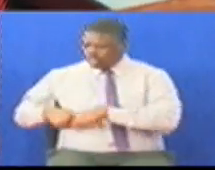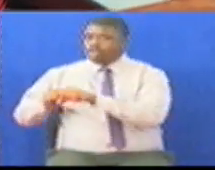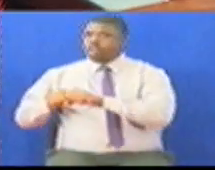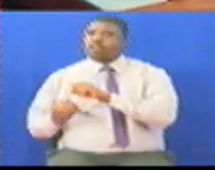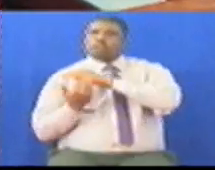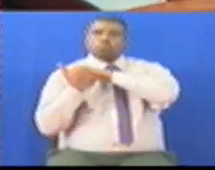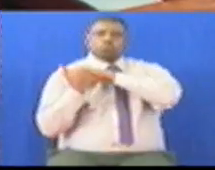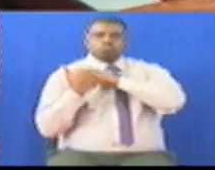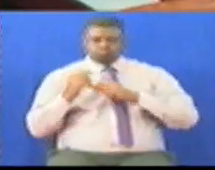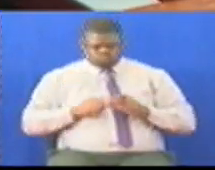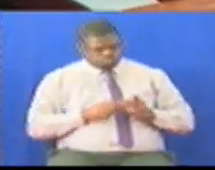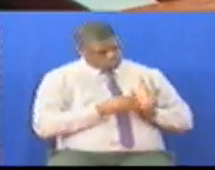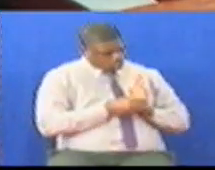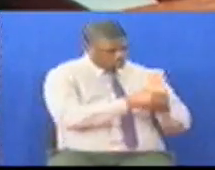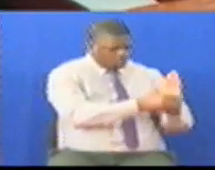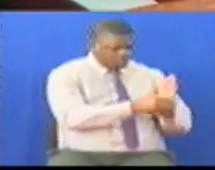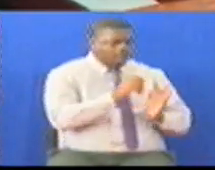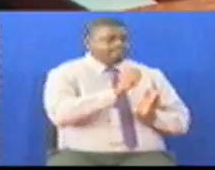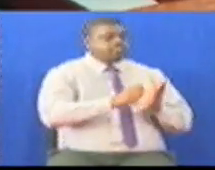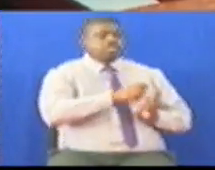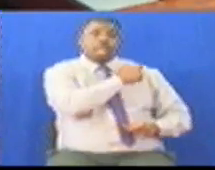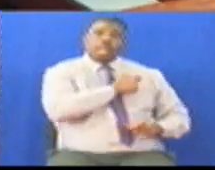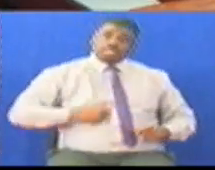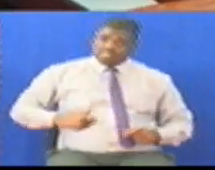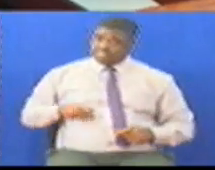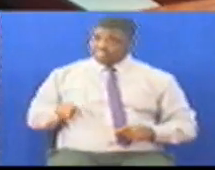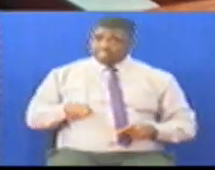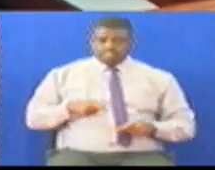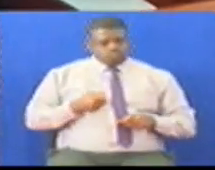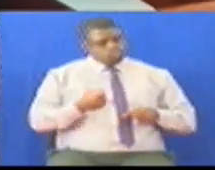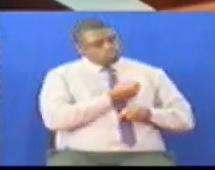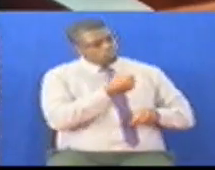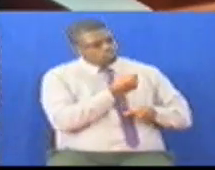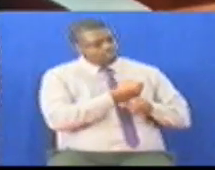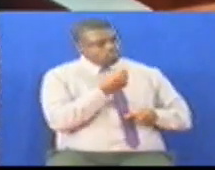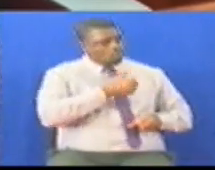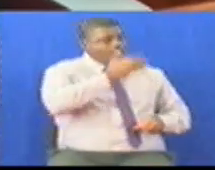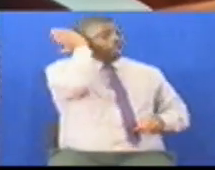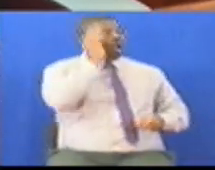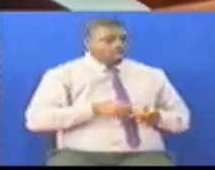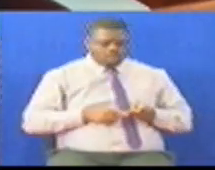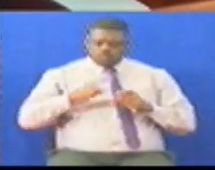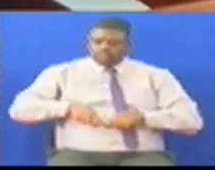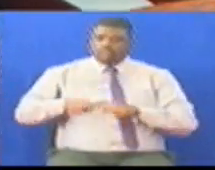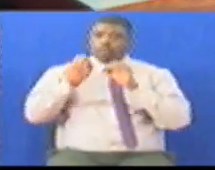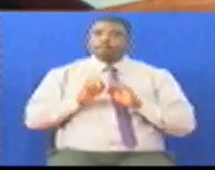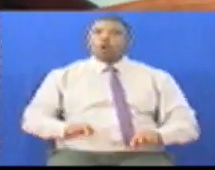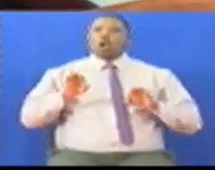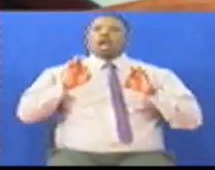majukumu kuiongoza ofisi ya rais management ya utumishi wa umma na utawala bora na